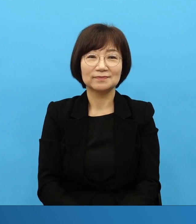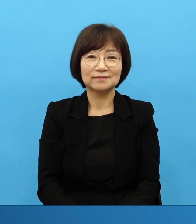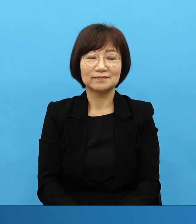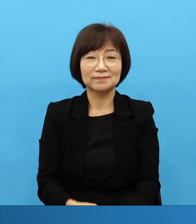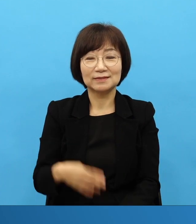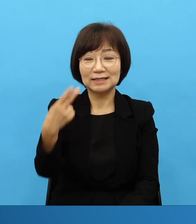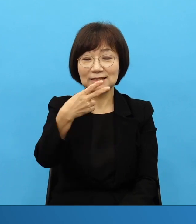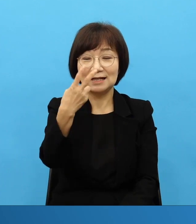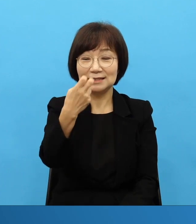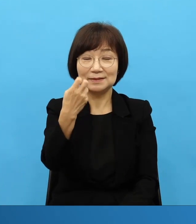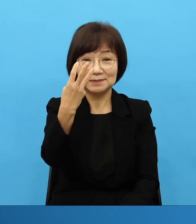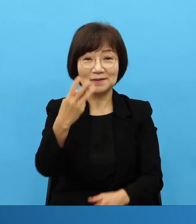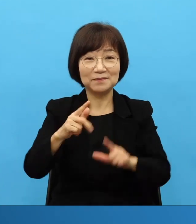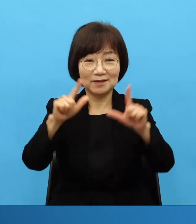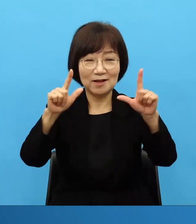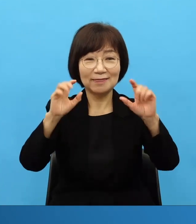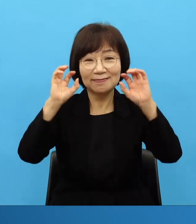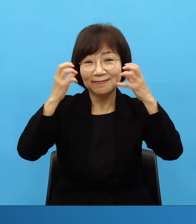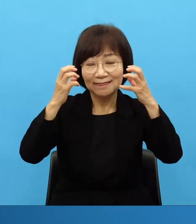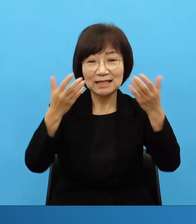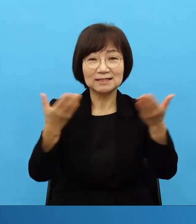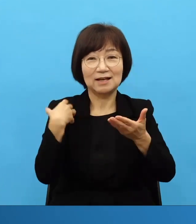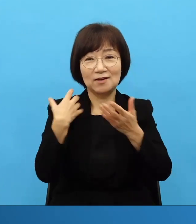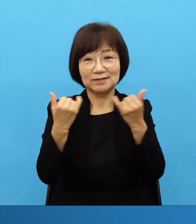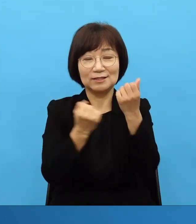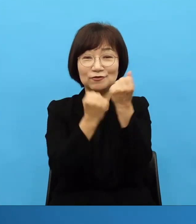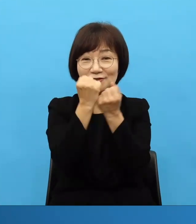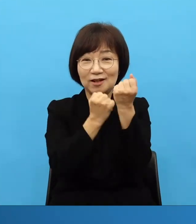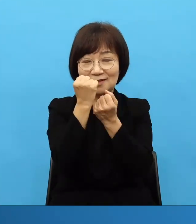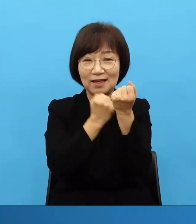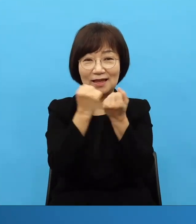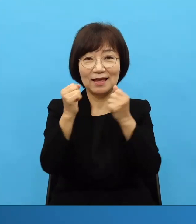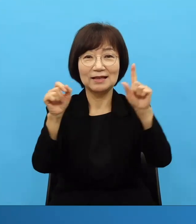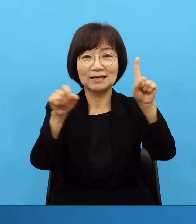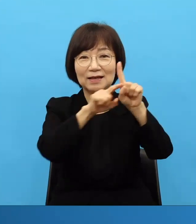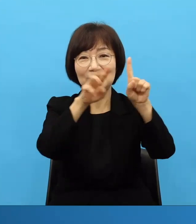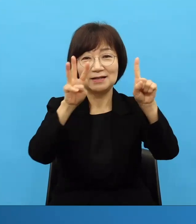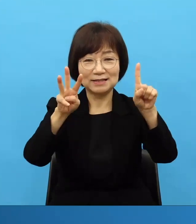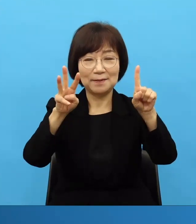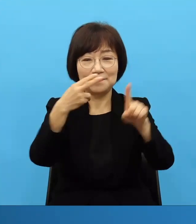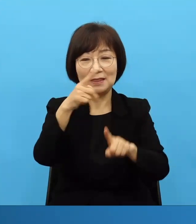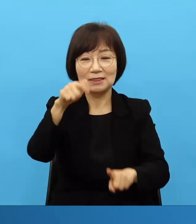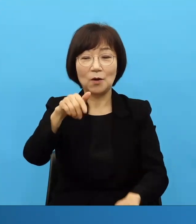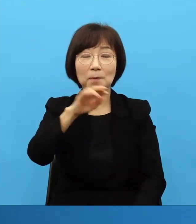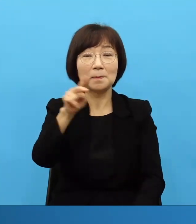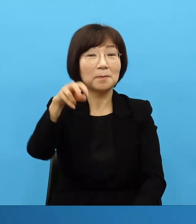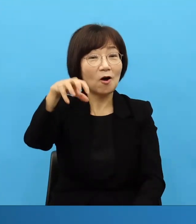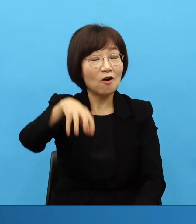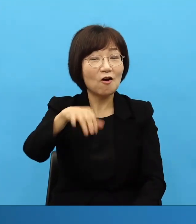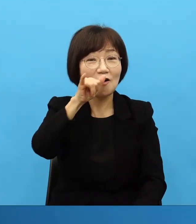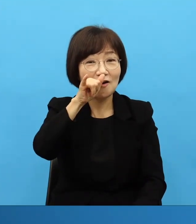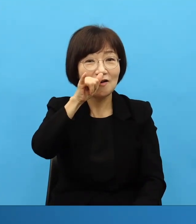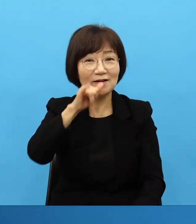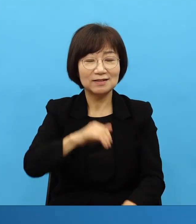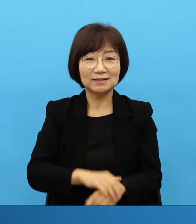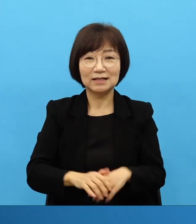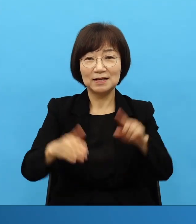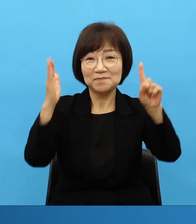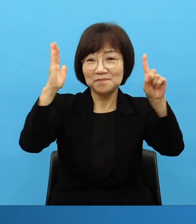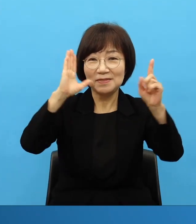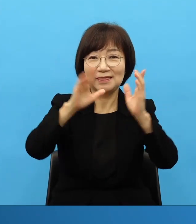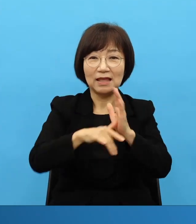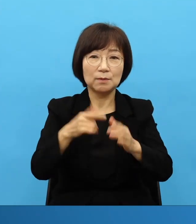2023 유아유치 사역자 수련회는 내년 1월 3일 덕평 RUTC에서 열립니다. 1강 말씀은